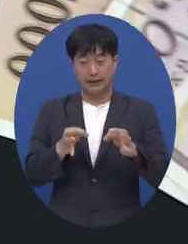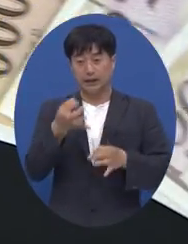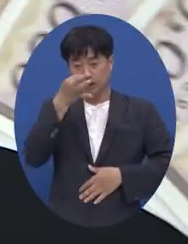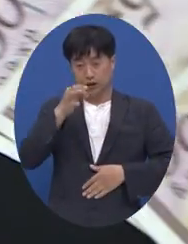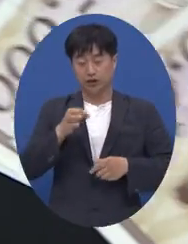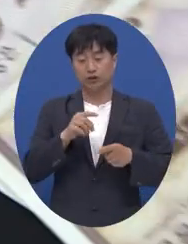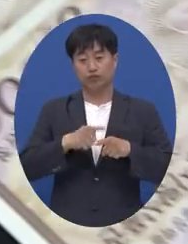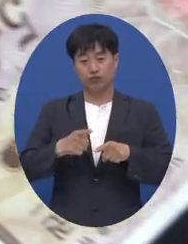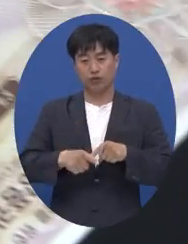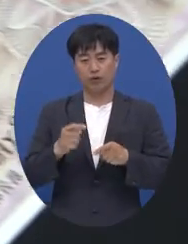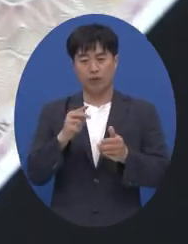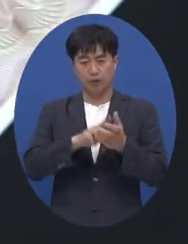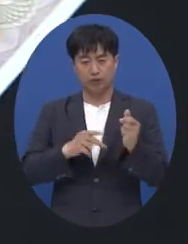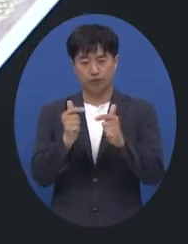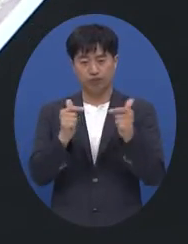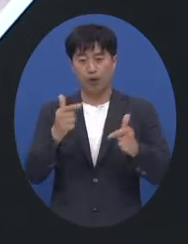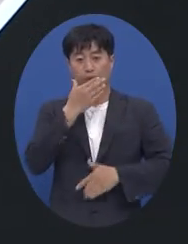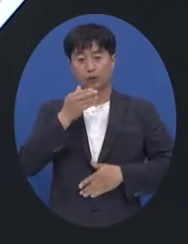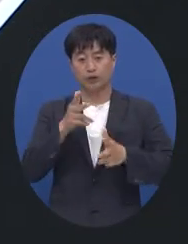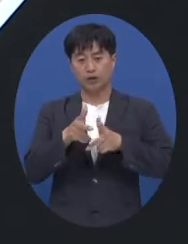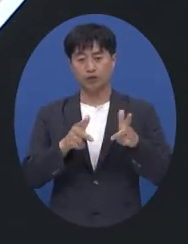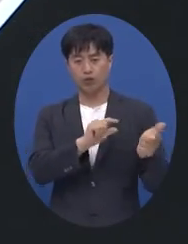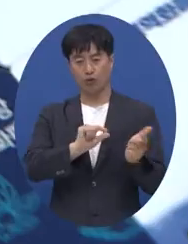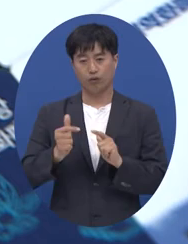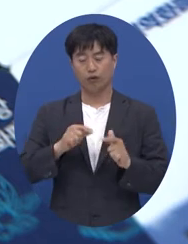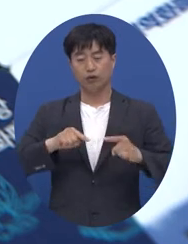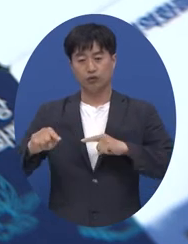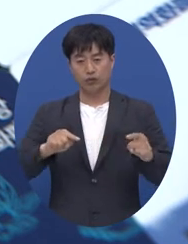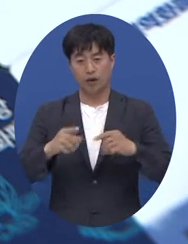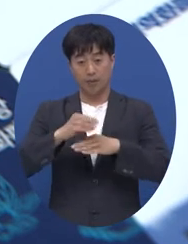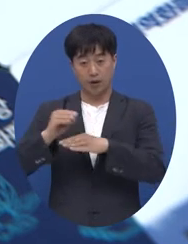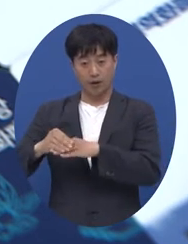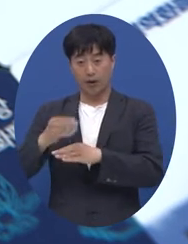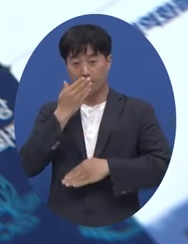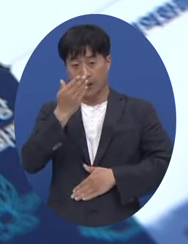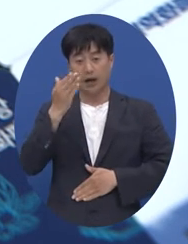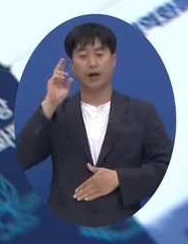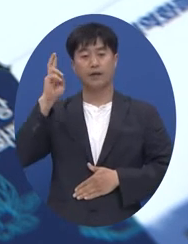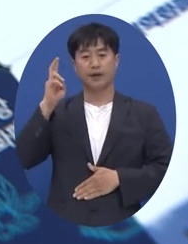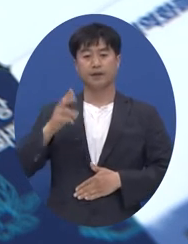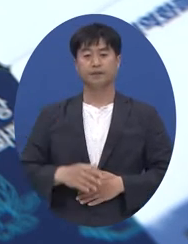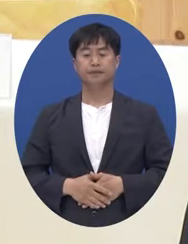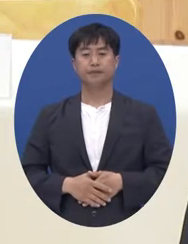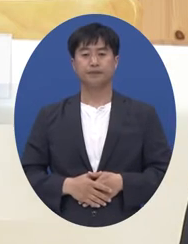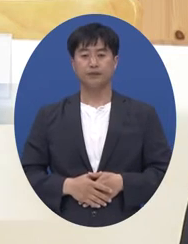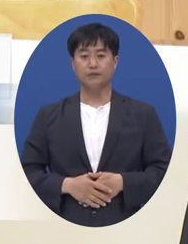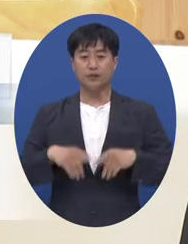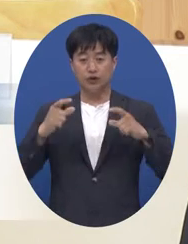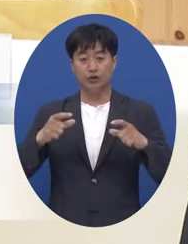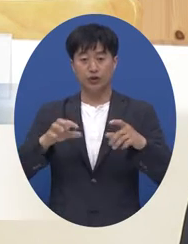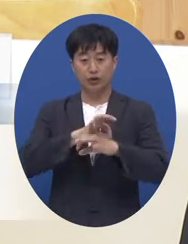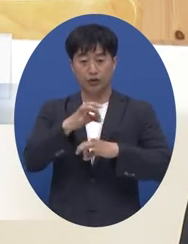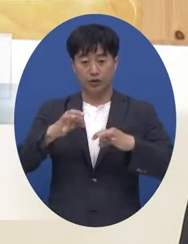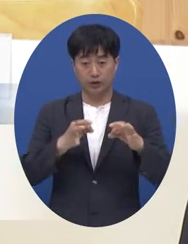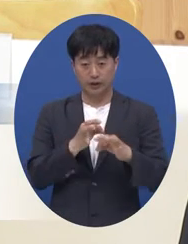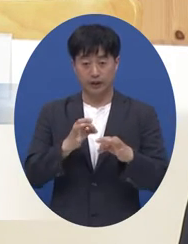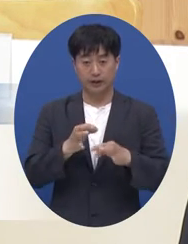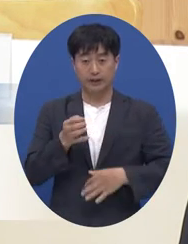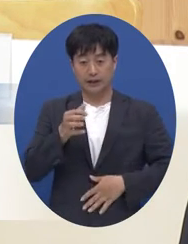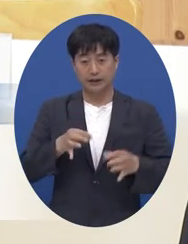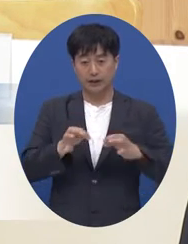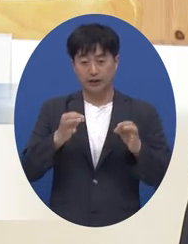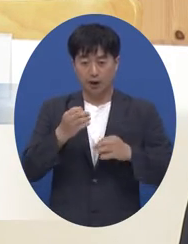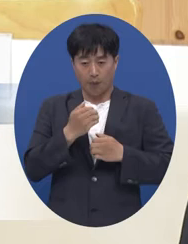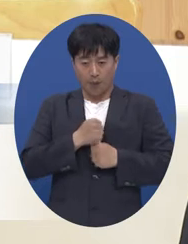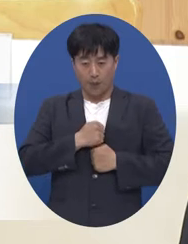분석해 매출 증가와 복지사업 등 여러 정책에도 반영할 수 있을 것으로 돈을 내다봤습니다. 지역경제, 소상공인 보호,